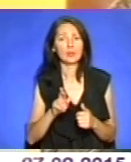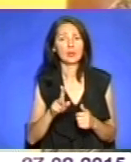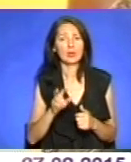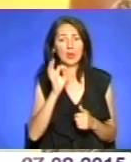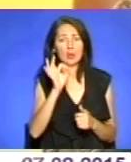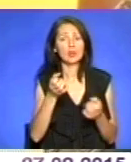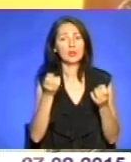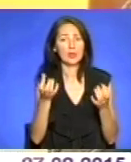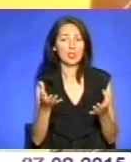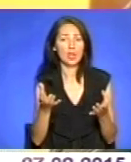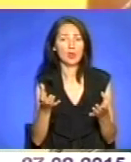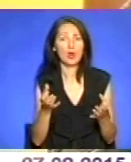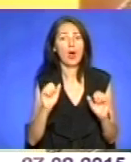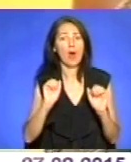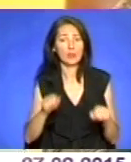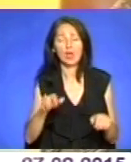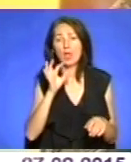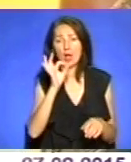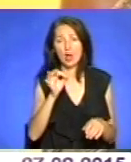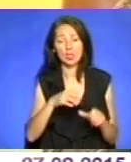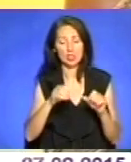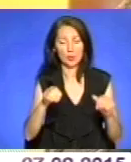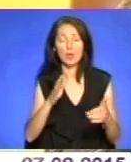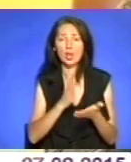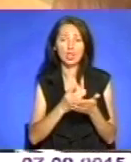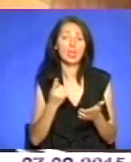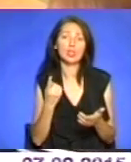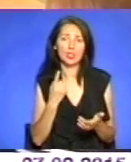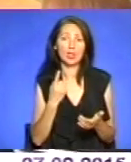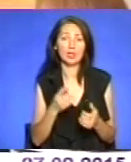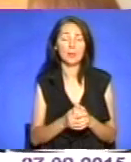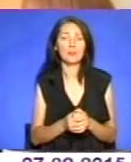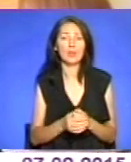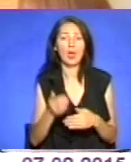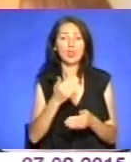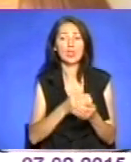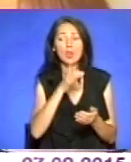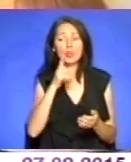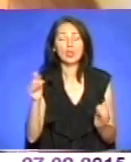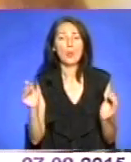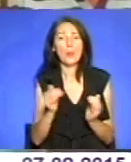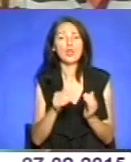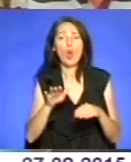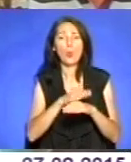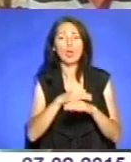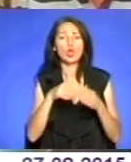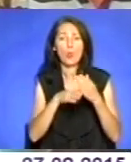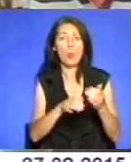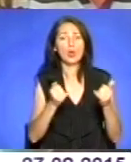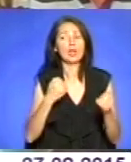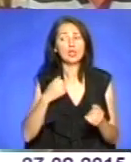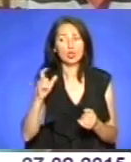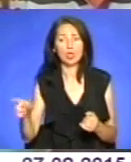кажуть. Звичайно, влада запевняє, земля є, чекайте. Останнім часом поменшало гуманітарної допомоги для